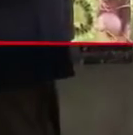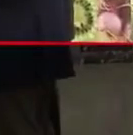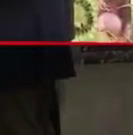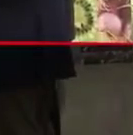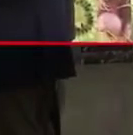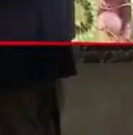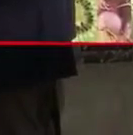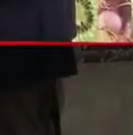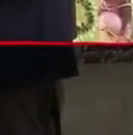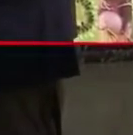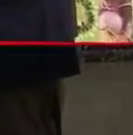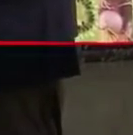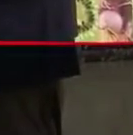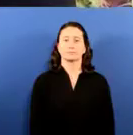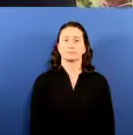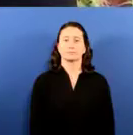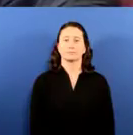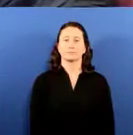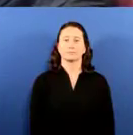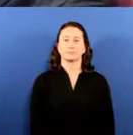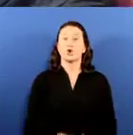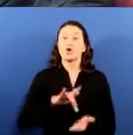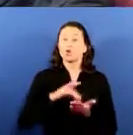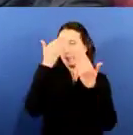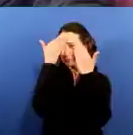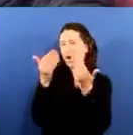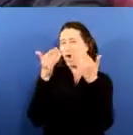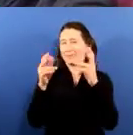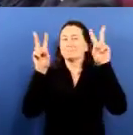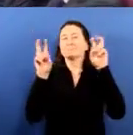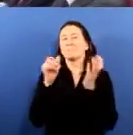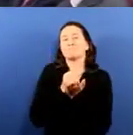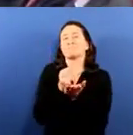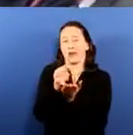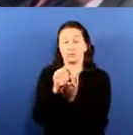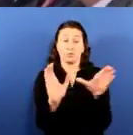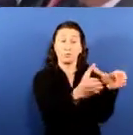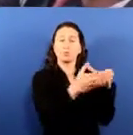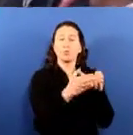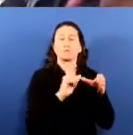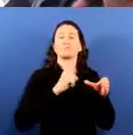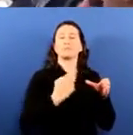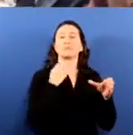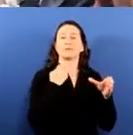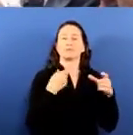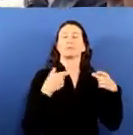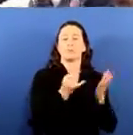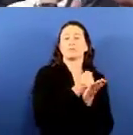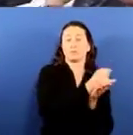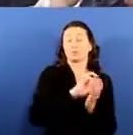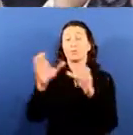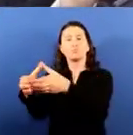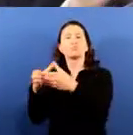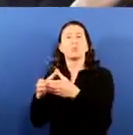Nekazaritzako diputatu Irene Pardok, Jon Lekerika alorrako presidentearekin batera, omenezko 14 plaka banatu ditu nekazaritza saileko